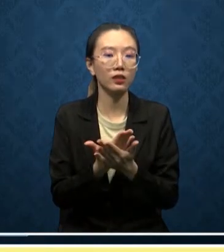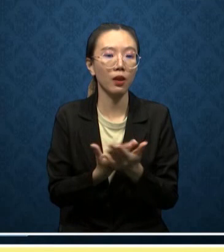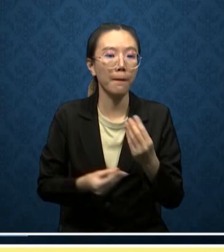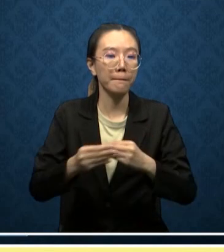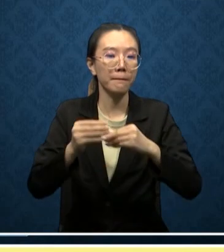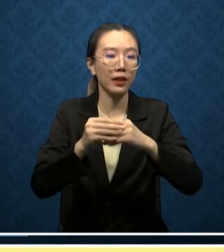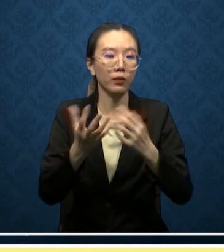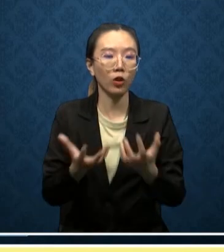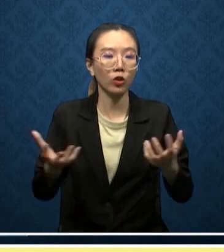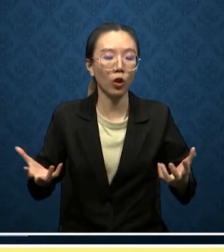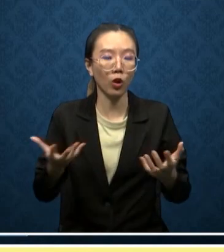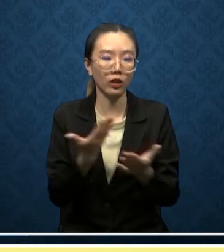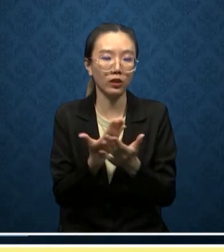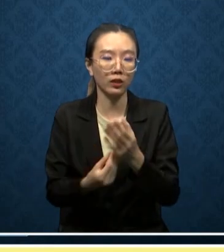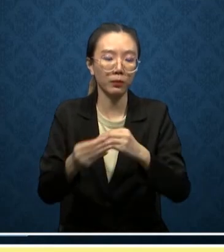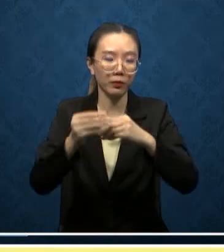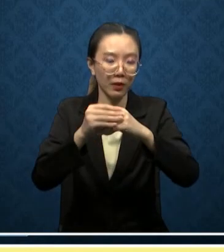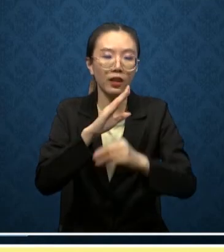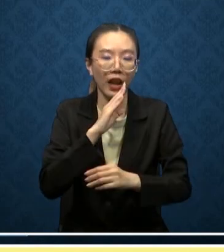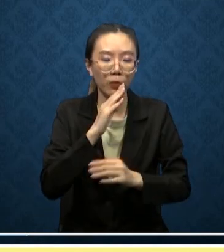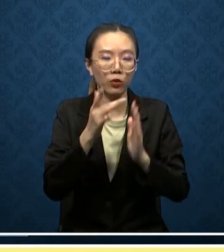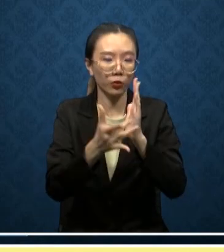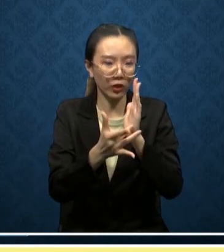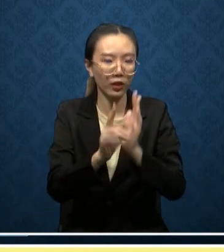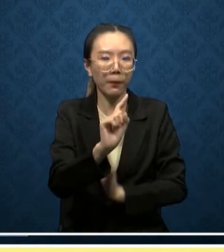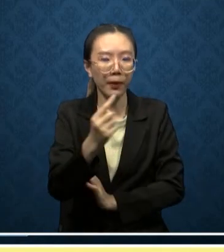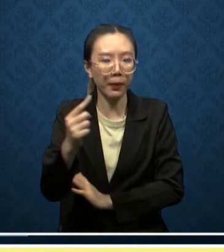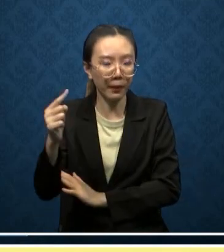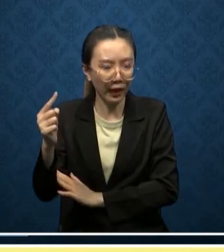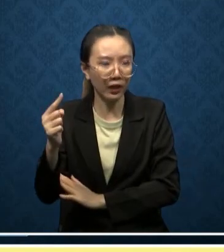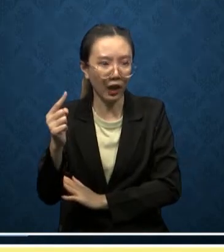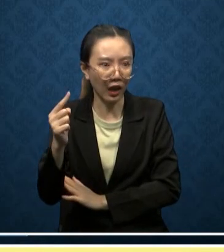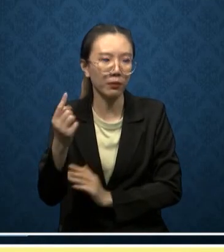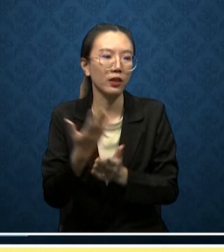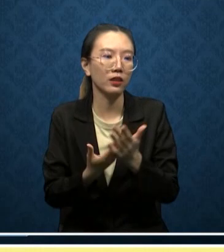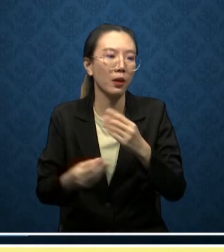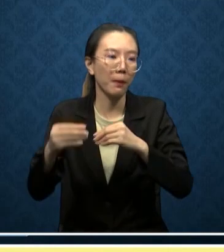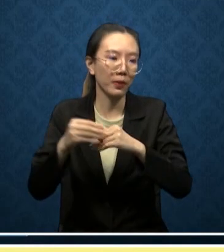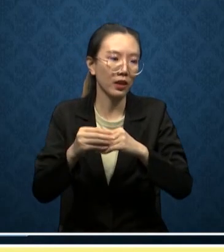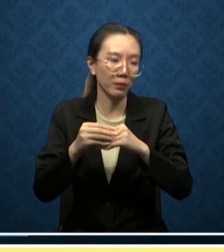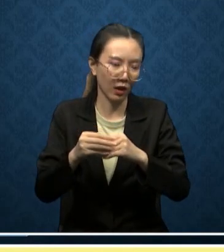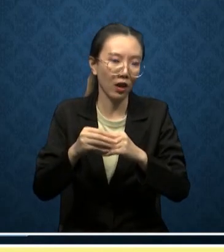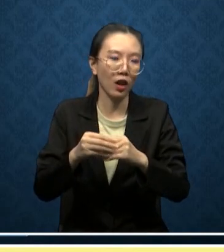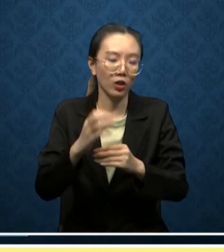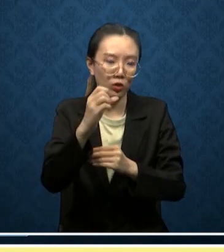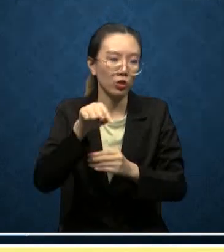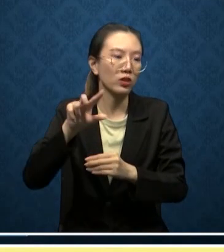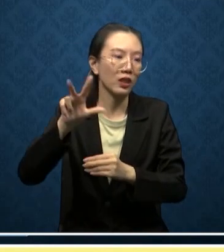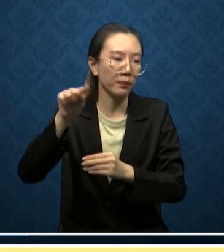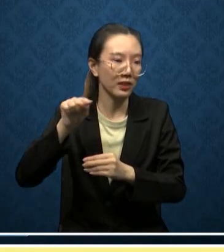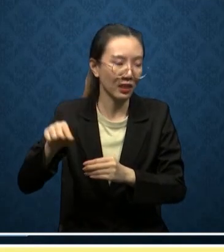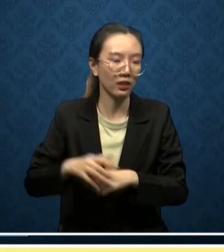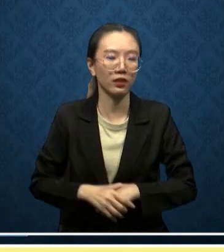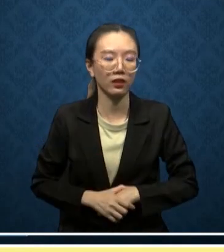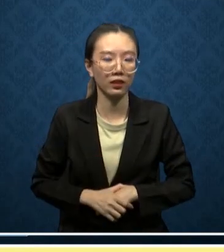เป้าว่าถ้าใช้เทคโนโลยีสมัยใหม่เกษตรอาชยาจะเพิ่มขึ้นร้อยละ 3เนี่ยยังไม่บรรลุผลนะครับมูลค่าเพิ่มหรือการ